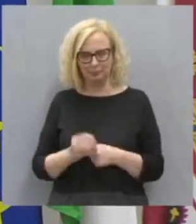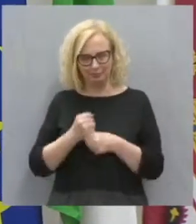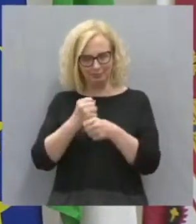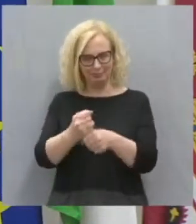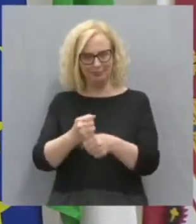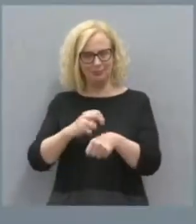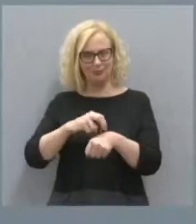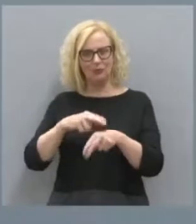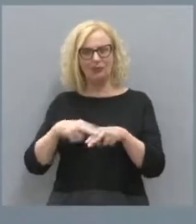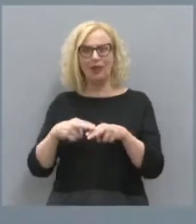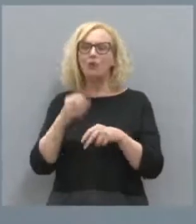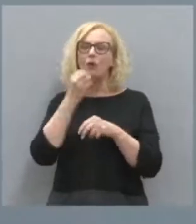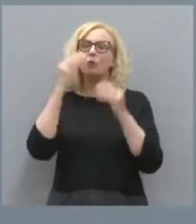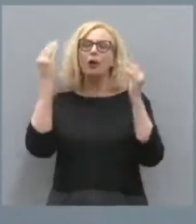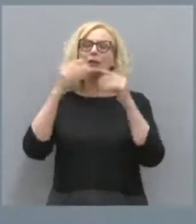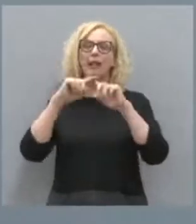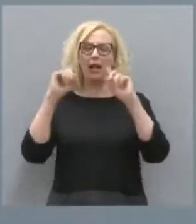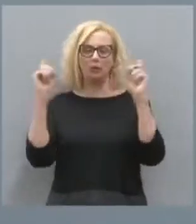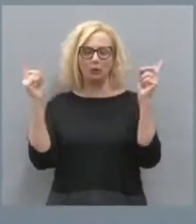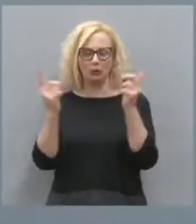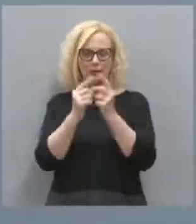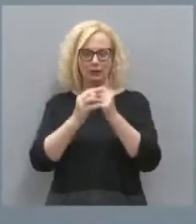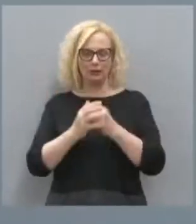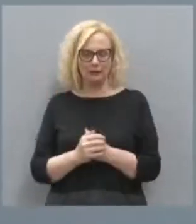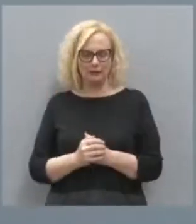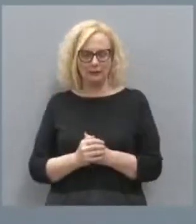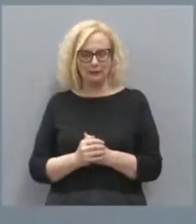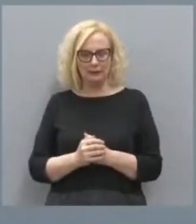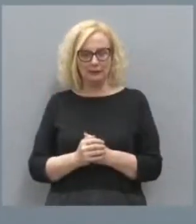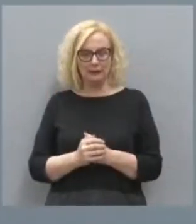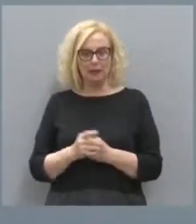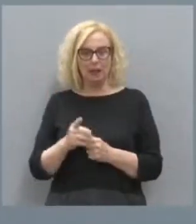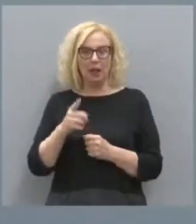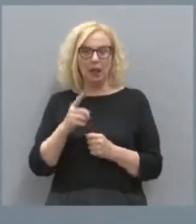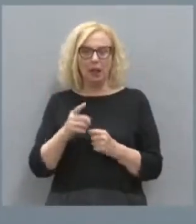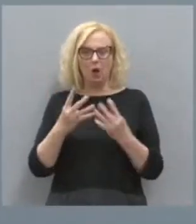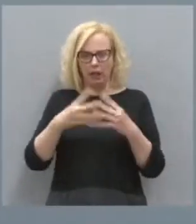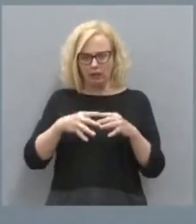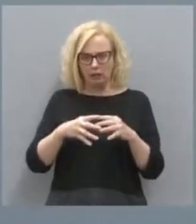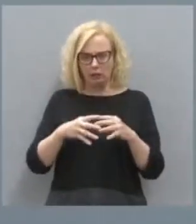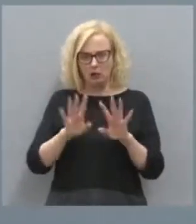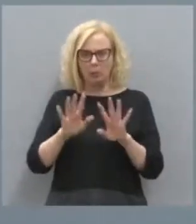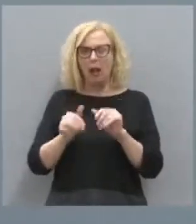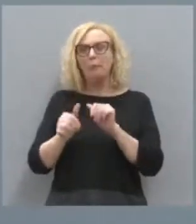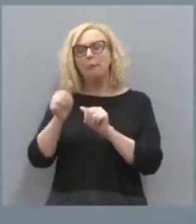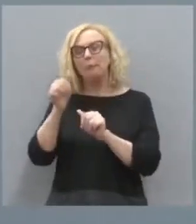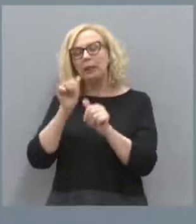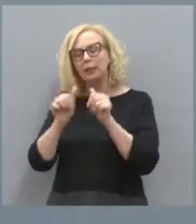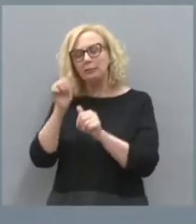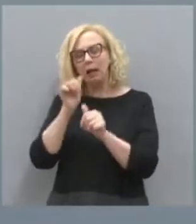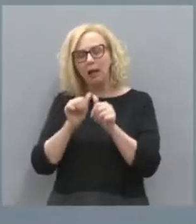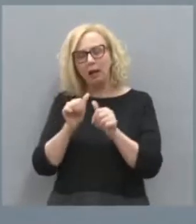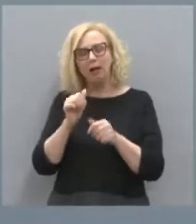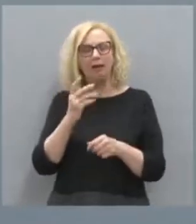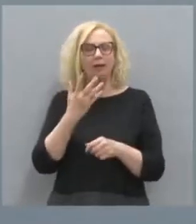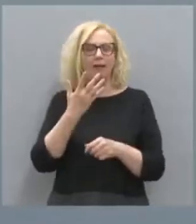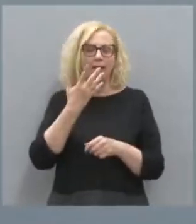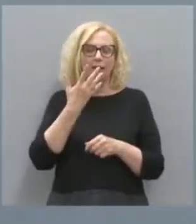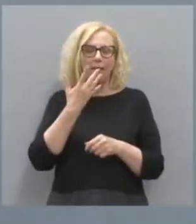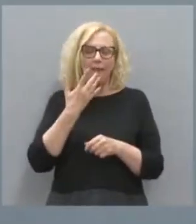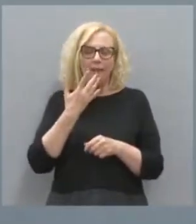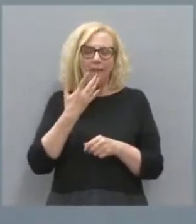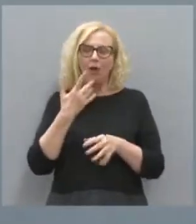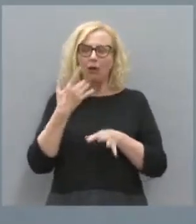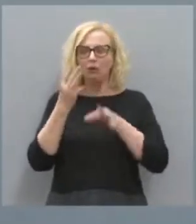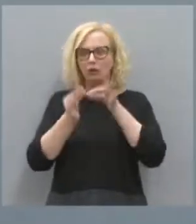buonasera a tutti prima dell'impatto organizzativo io volevo cercare molto semplicemente di